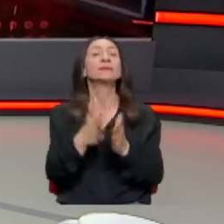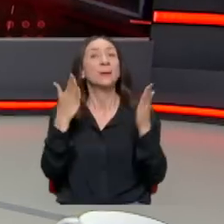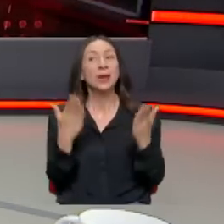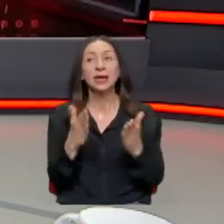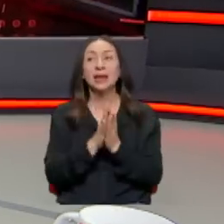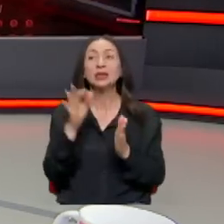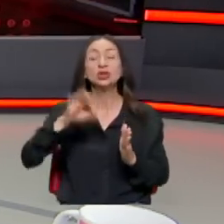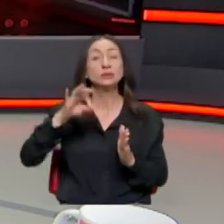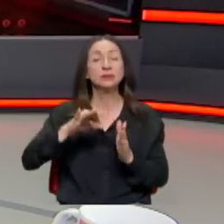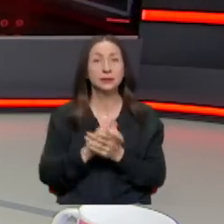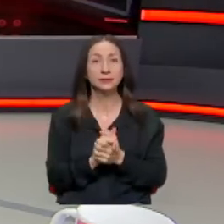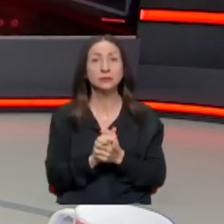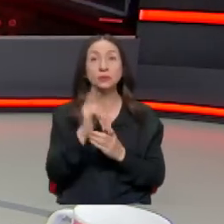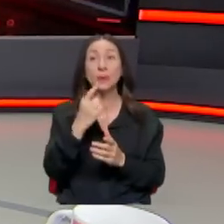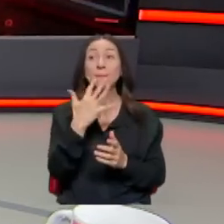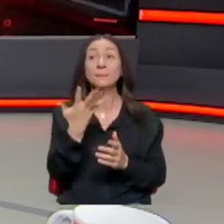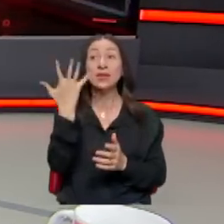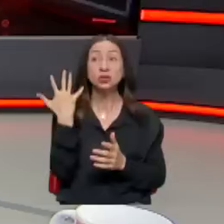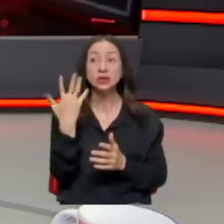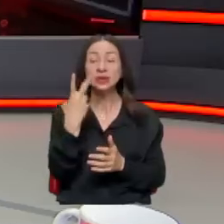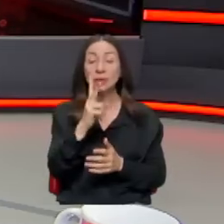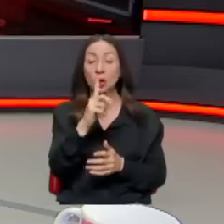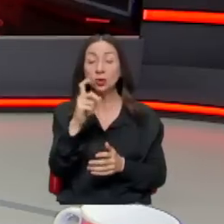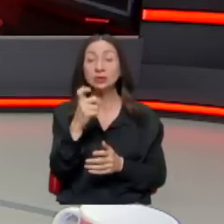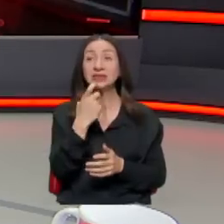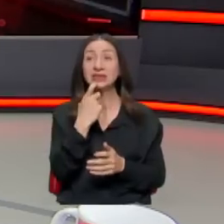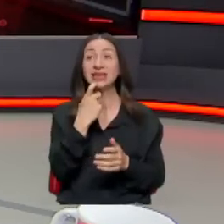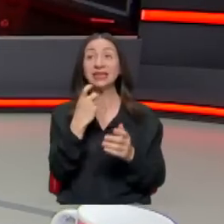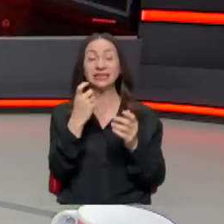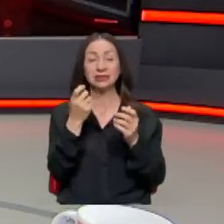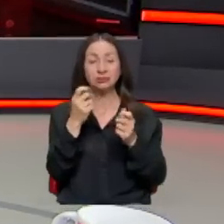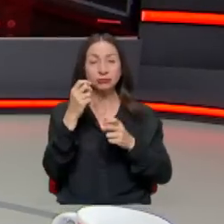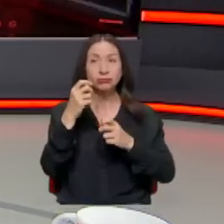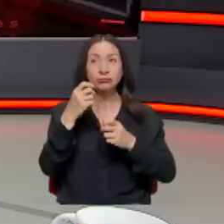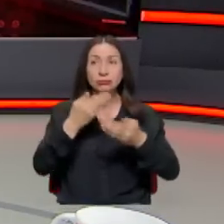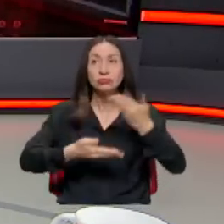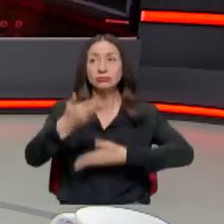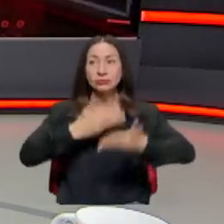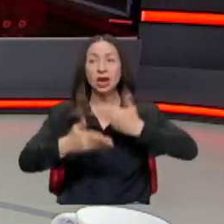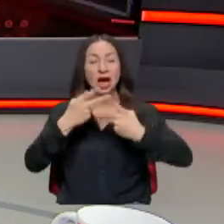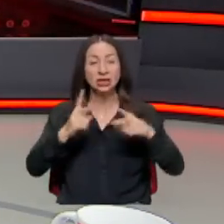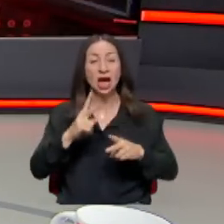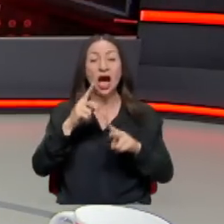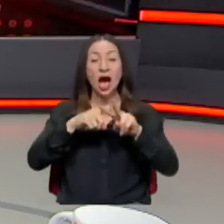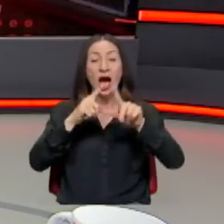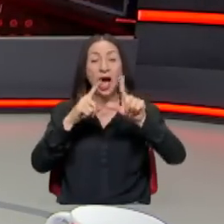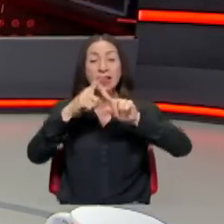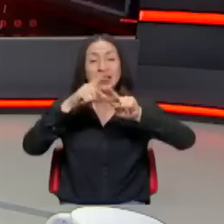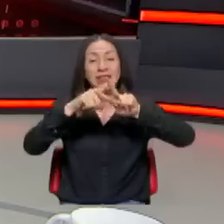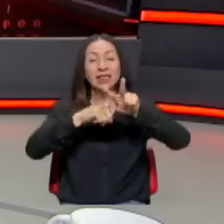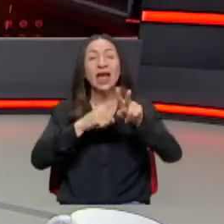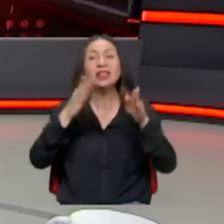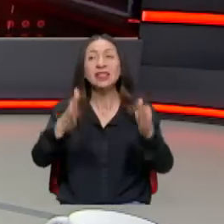Peki efendim, şimdi bundan 5 yıl önce 2019 yılında seri üretime geçeceği açıklanan Altay tankını